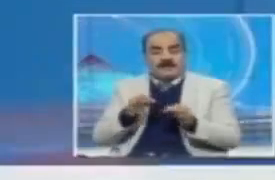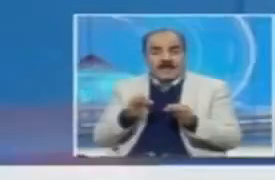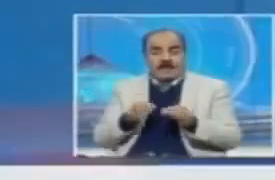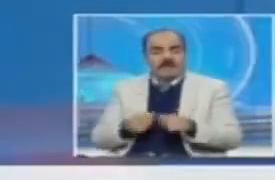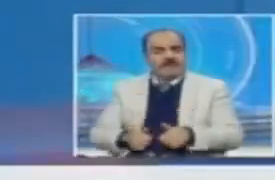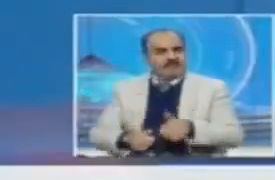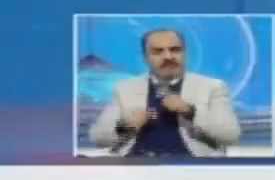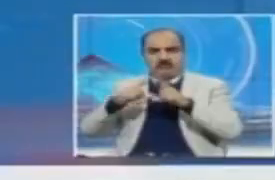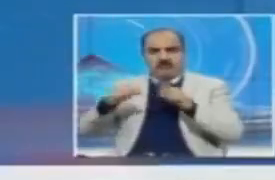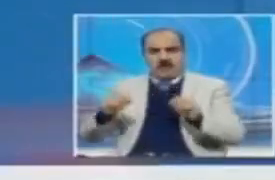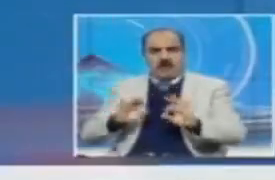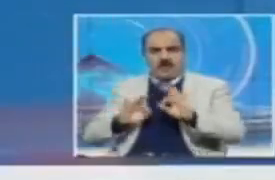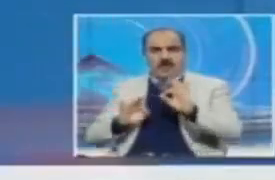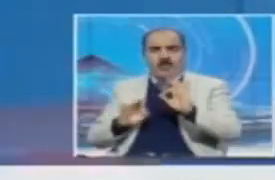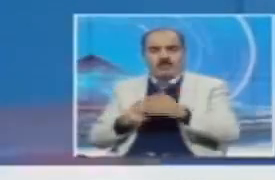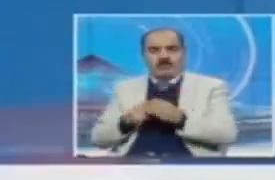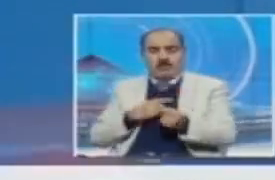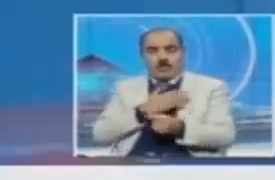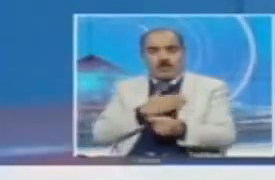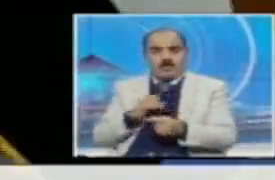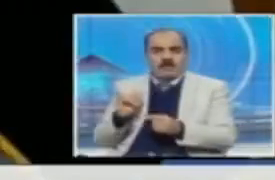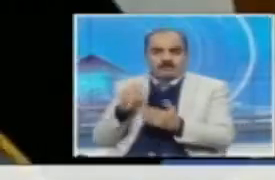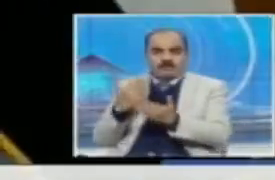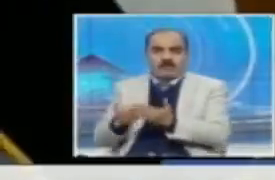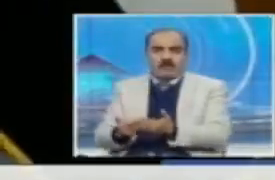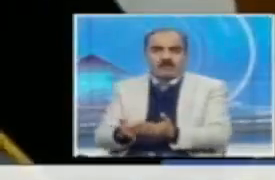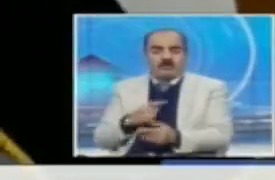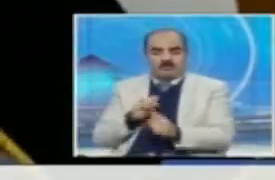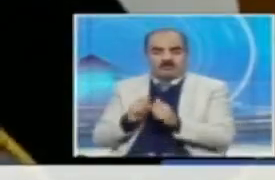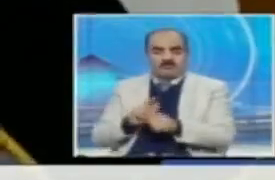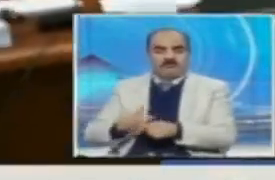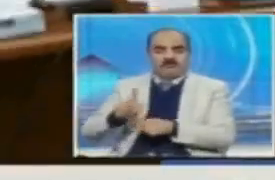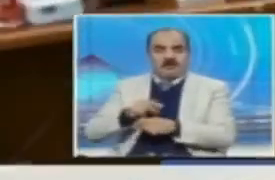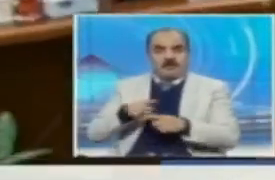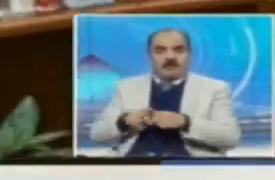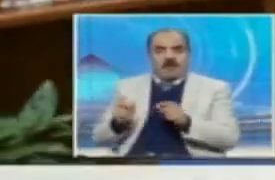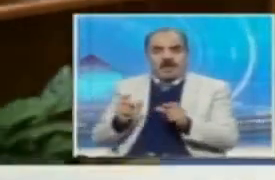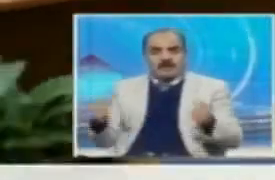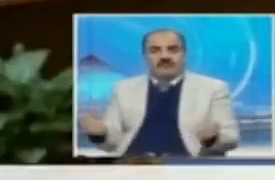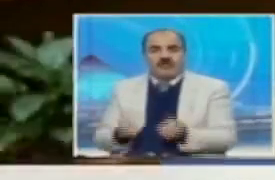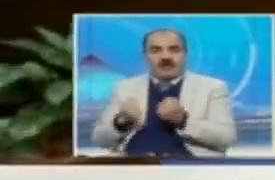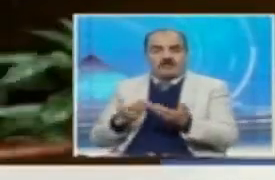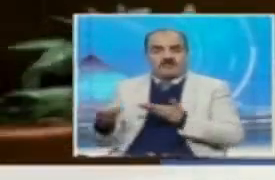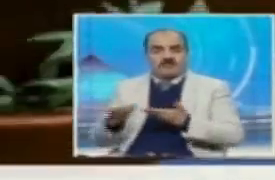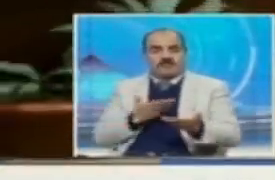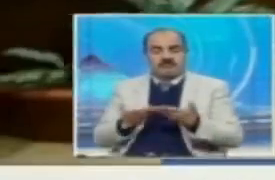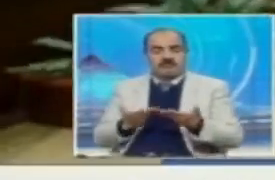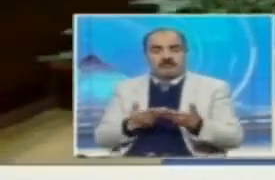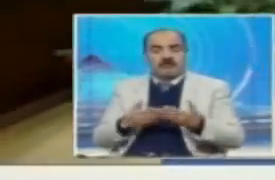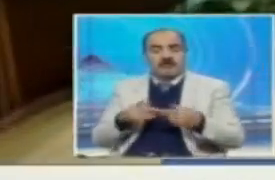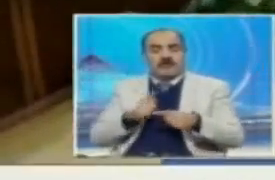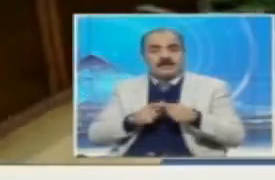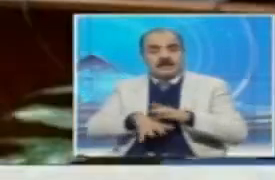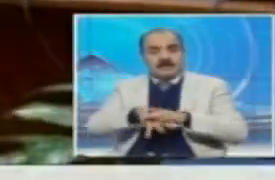يحظى باهتمام القيادة السياسية والحكومة. جاء ذلك خلال رئاسته ورشة عمل للتنسيق بين قطاعي التعدين